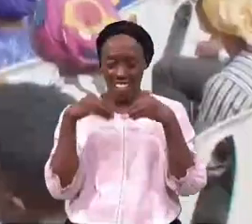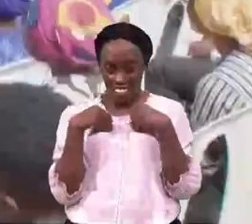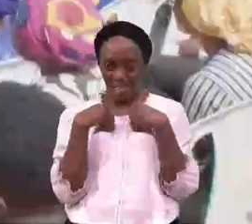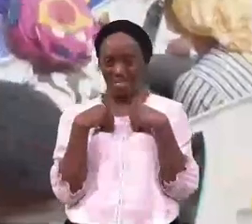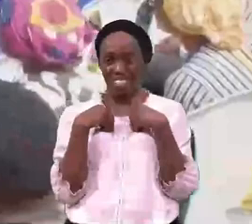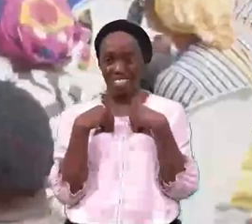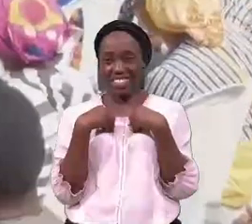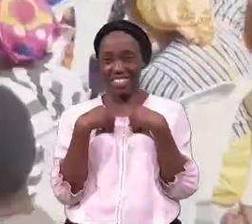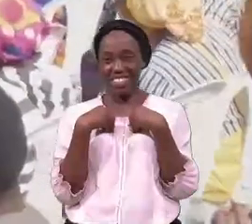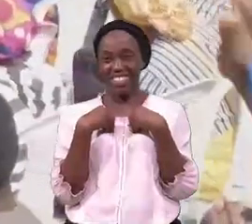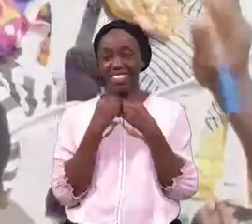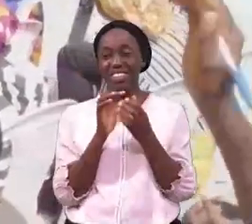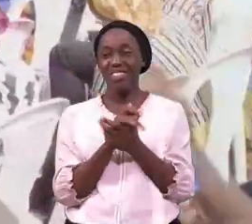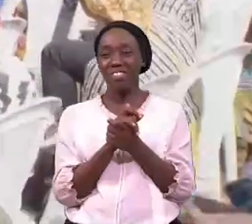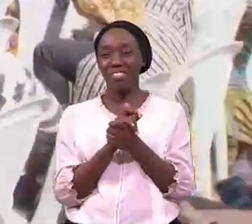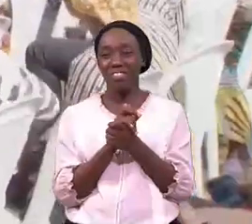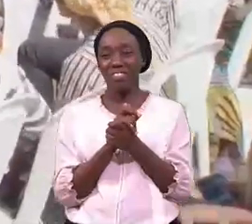ce que vous prêchez, nous acceptons.